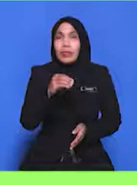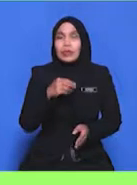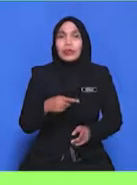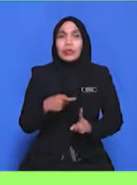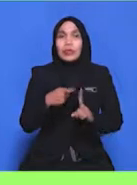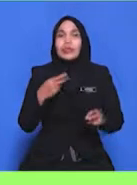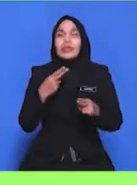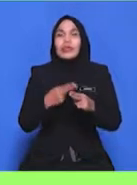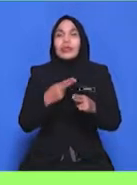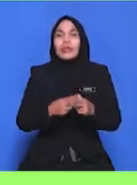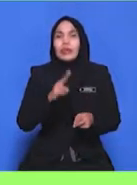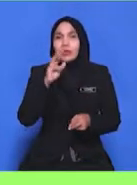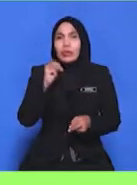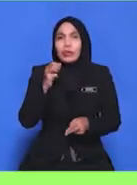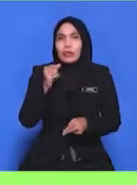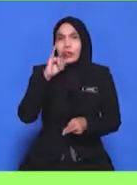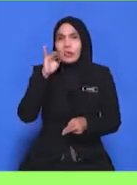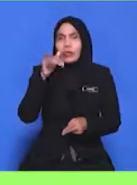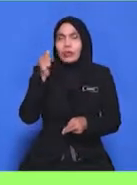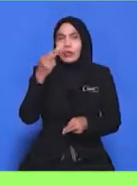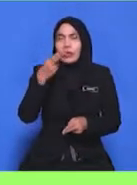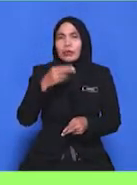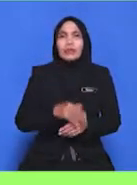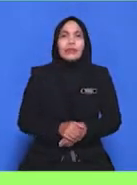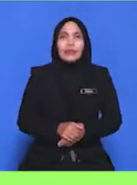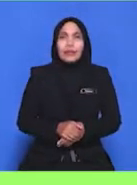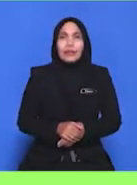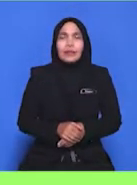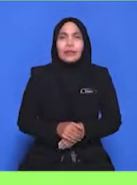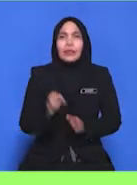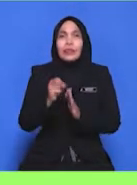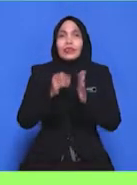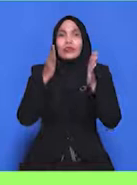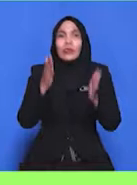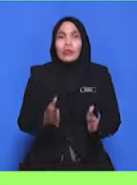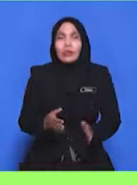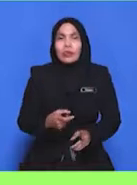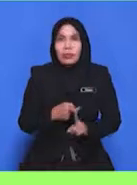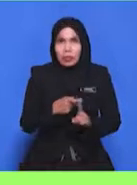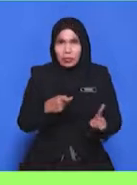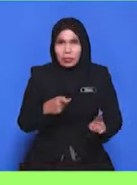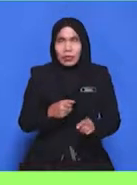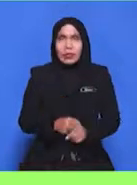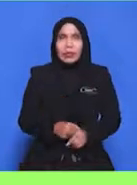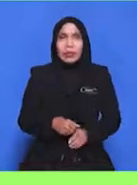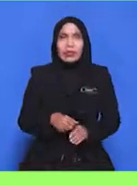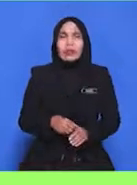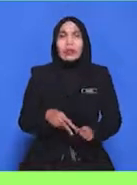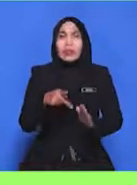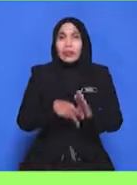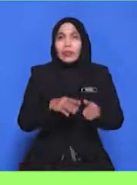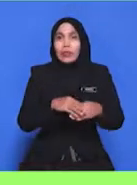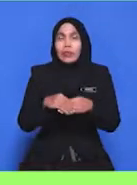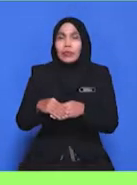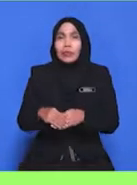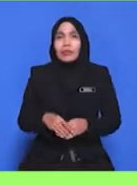Abdul Syams bin Abdul Manaf, iaitu seorang daripada pemimpin Kerajaan Umayyah yang